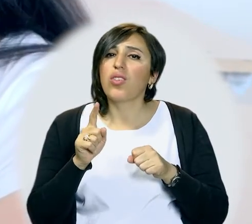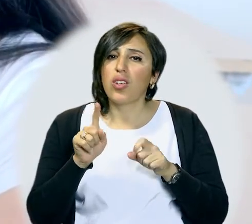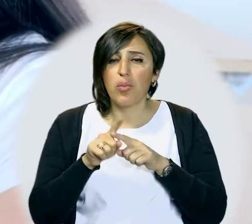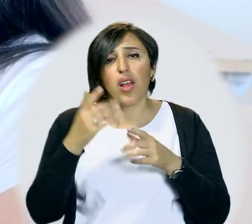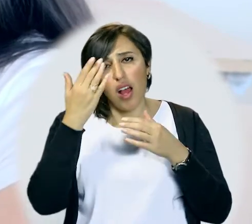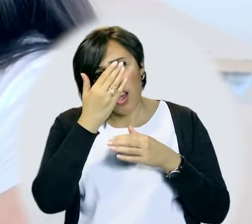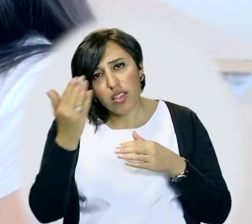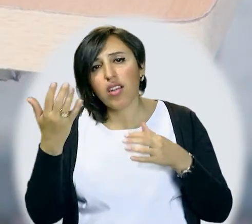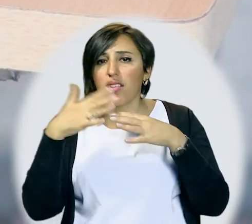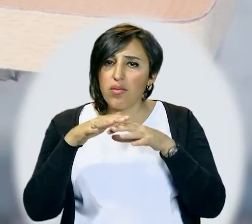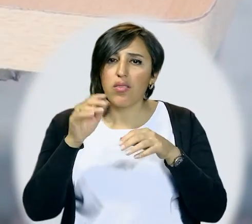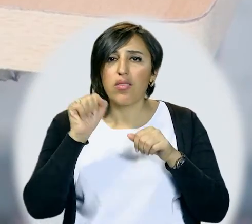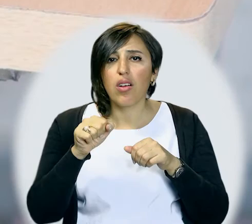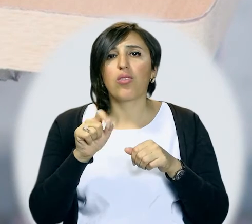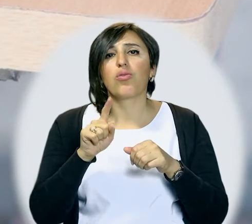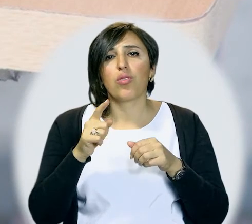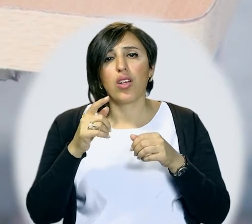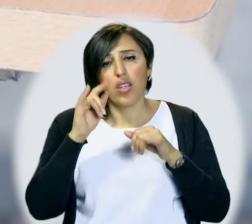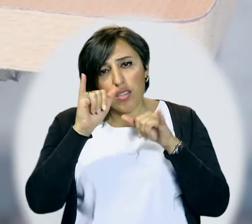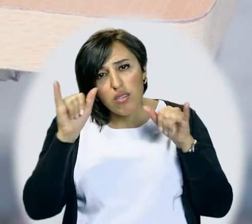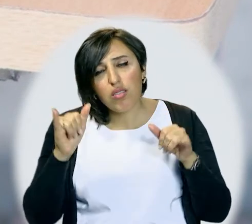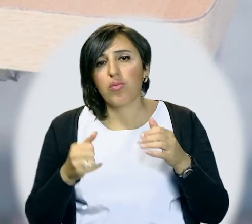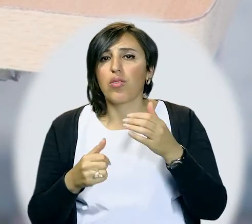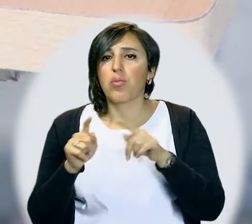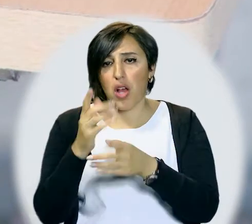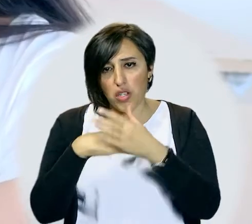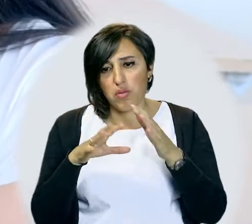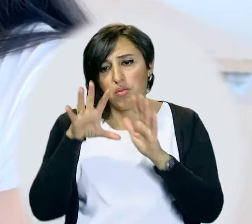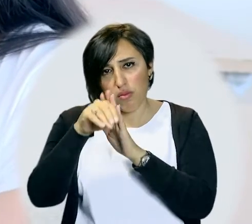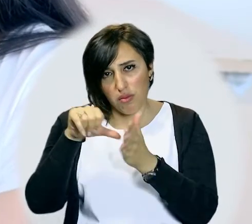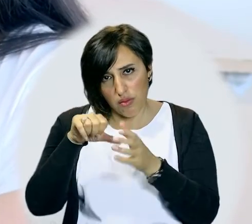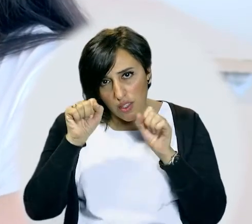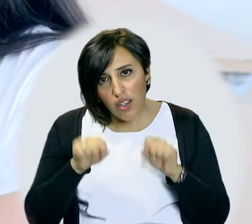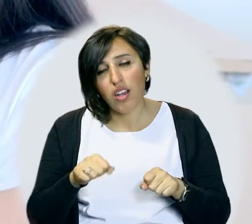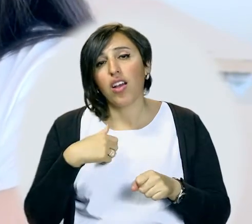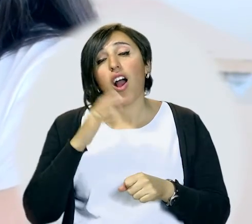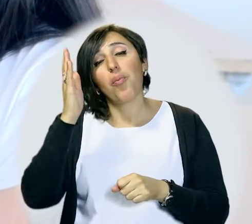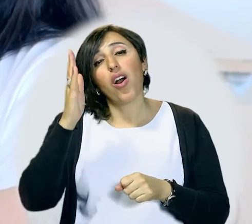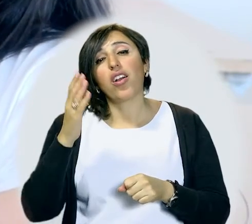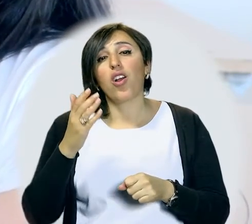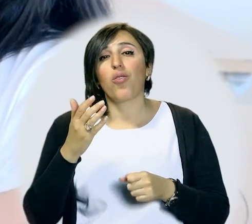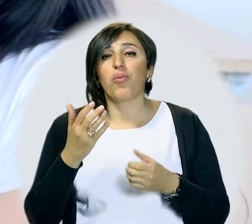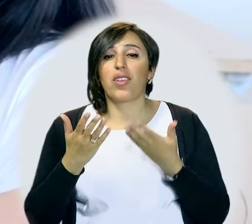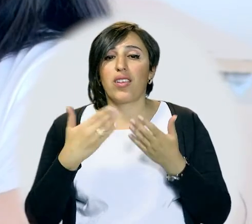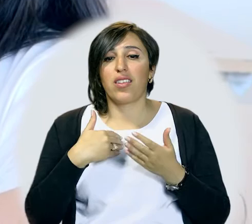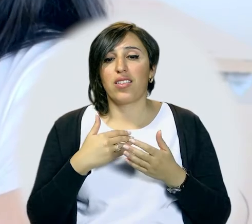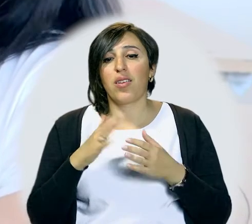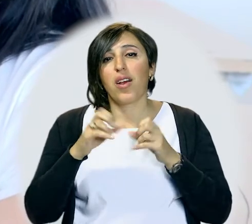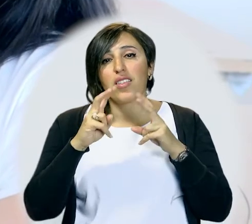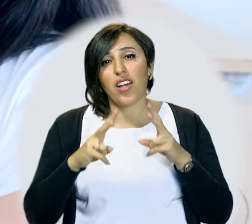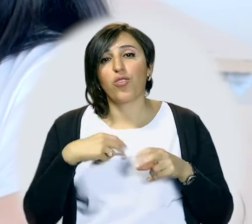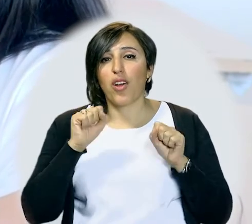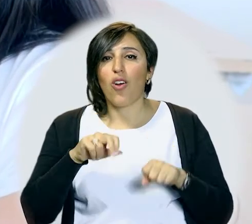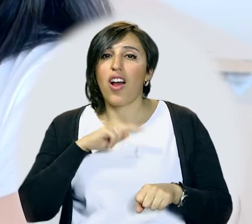հասարակության, տնտեսության, զարգացման գործում։ Ապագայում շատ ուրախ կլինեմ, եթե իմ մասնագիտությամբ կարողանամ ինչ-որ